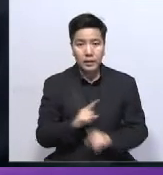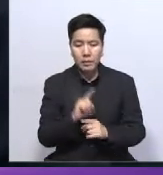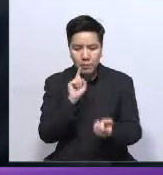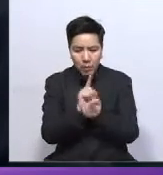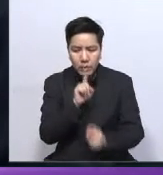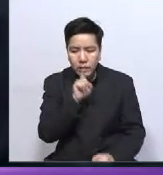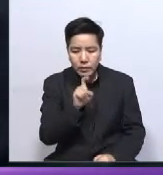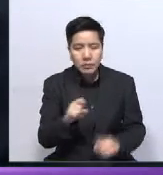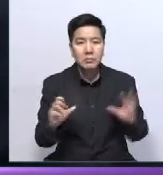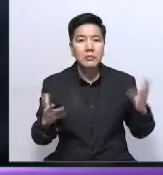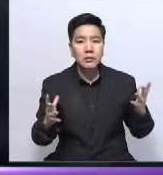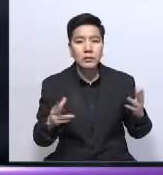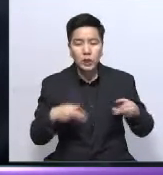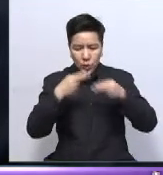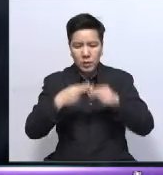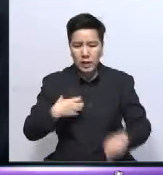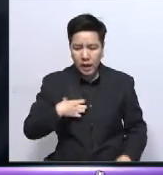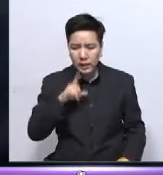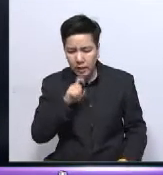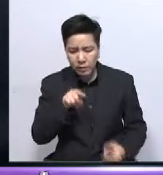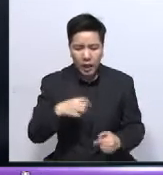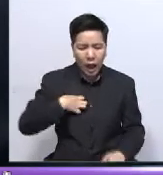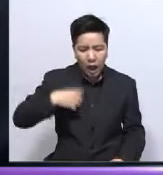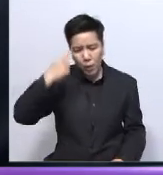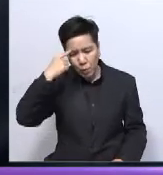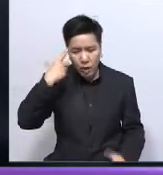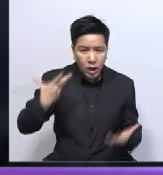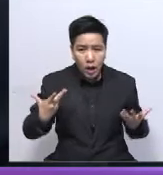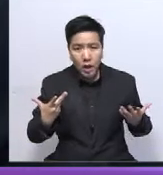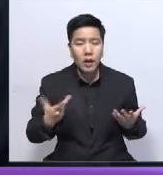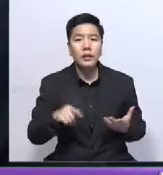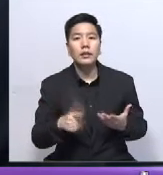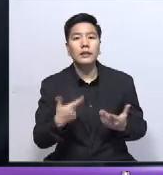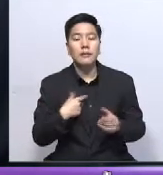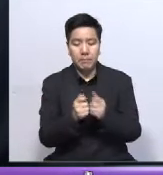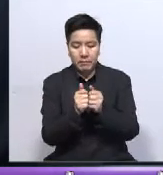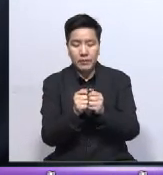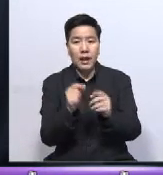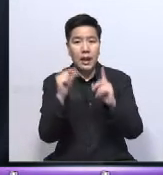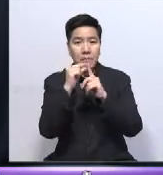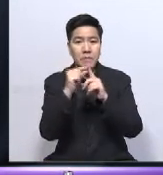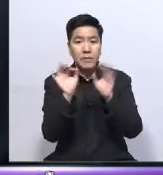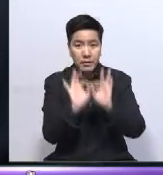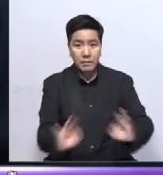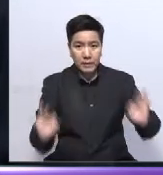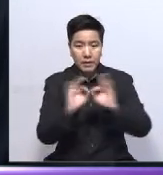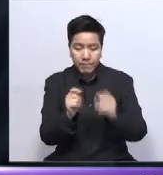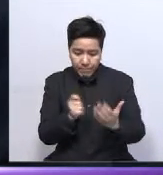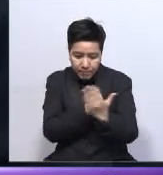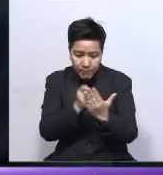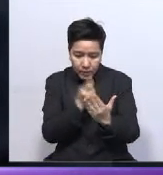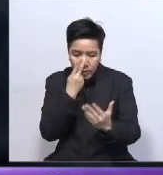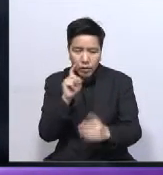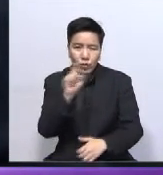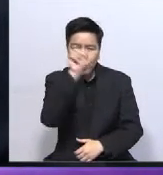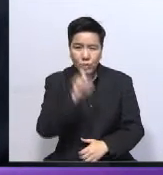ำถามเฉพาะบางตัวที่เขาอยากรู้เนี่ยเขาก็จะพิมพ์คำสำคัญเข้าไปแล้วแต่ว่าเขาสงสัยเรื่